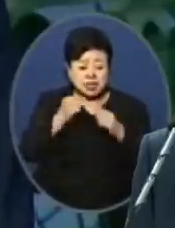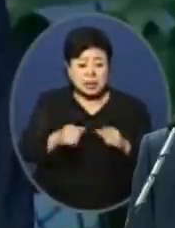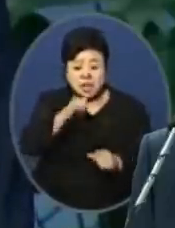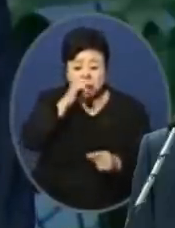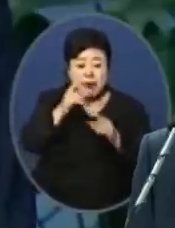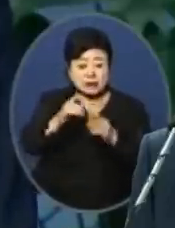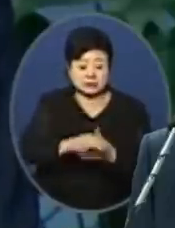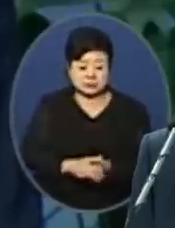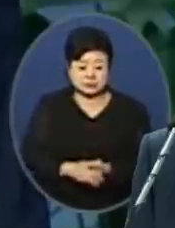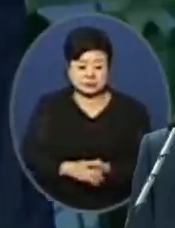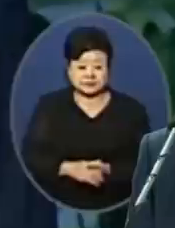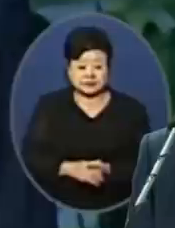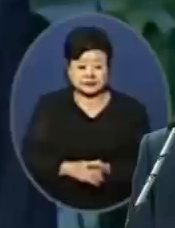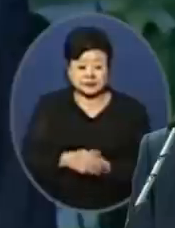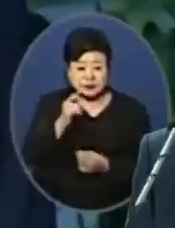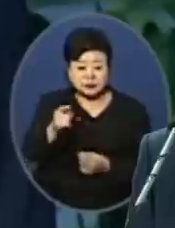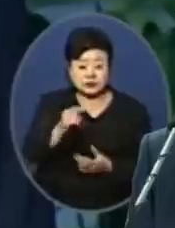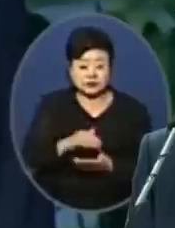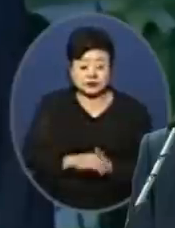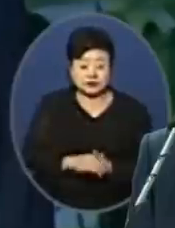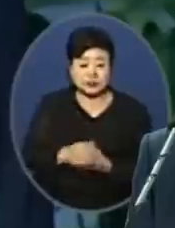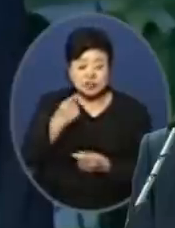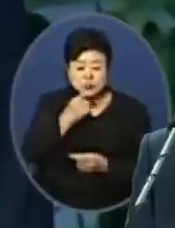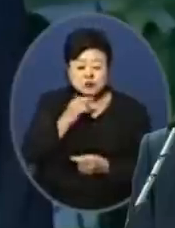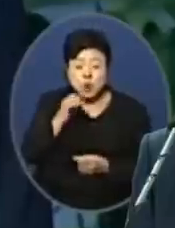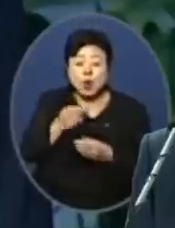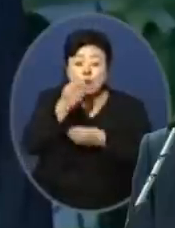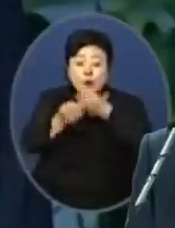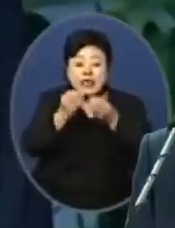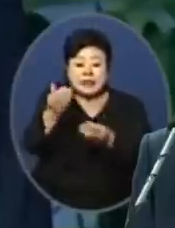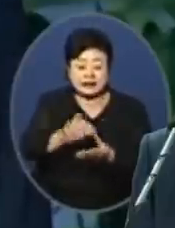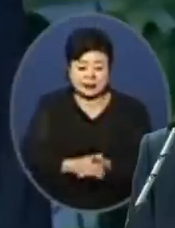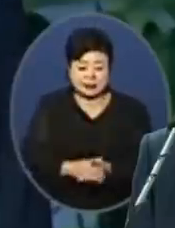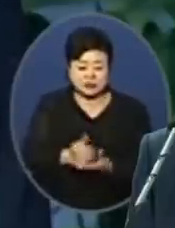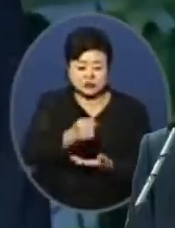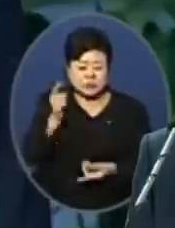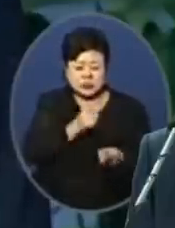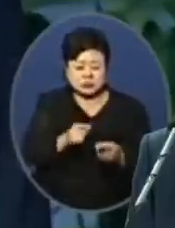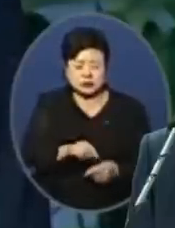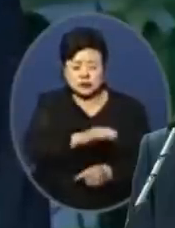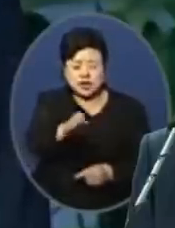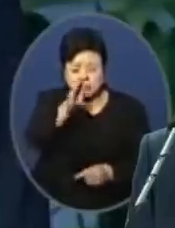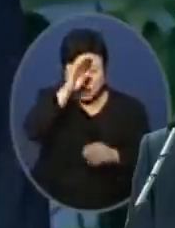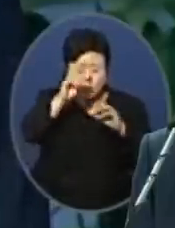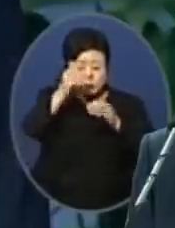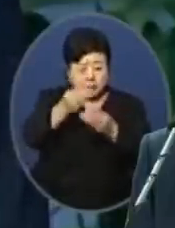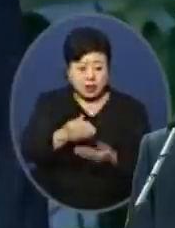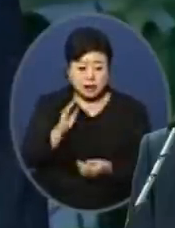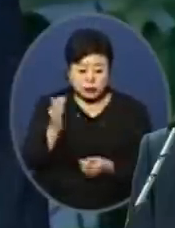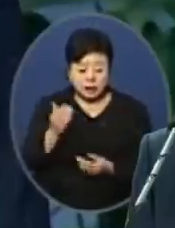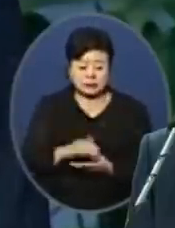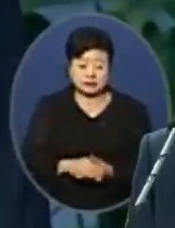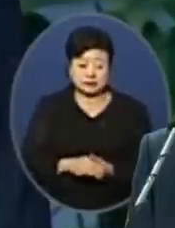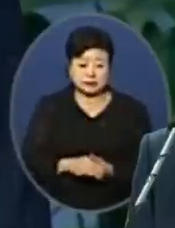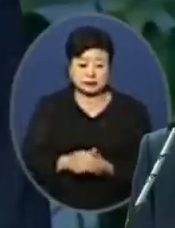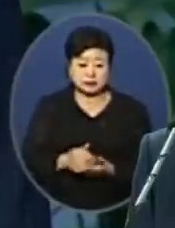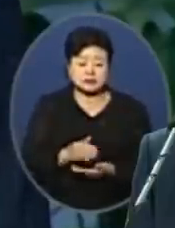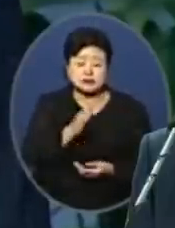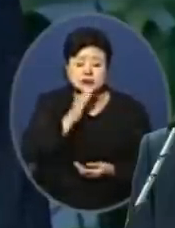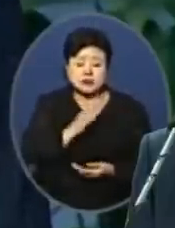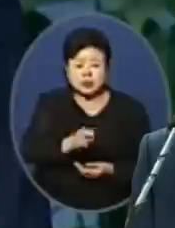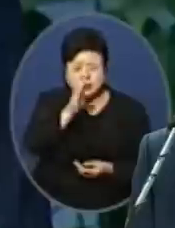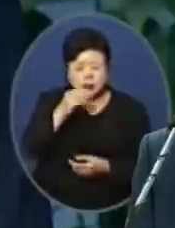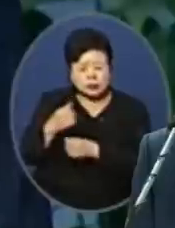살아있는 말씀이거든요. 그거를 내가 입술로 고백하는 것입니다. 제가 채찍에 맞음으로 내가 나음을 입었다. 저는 실로